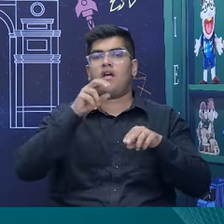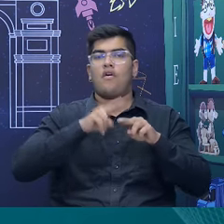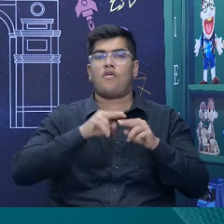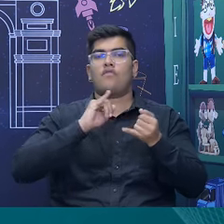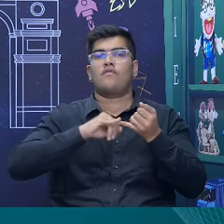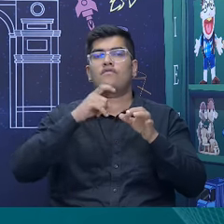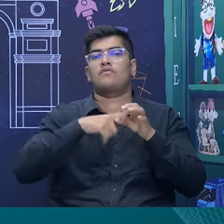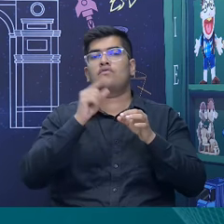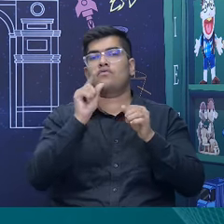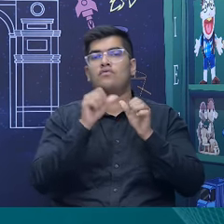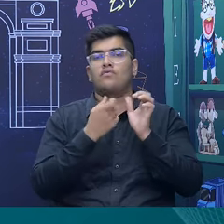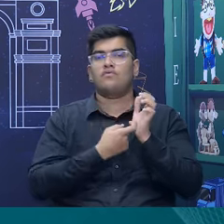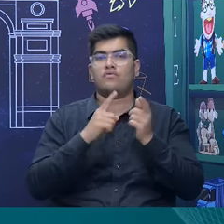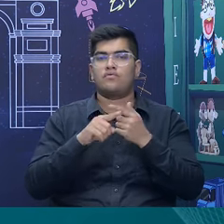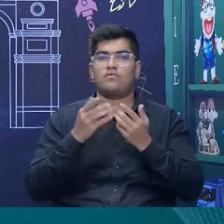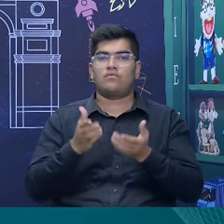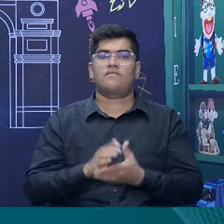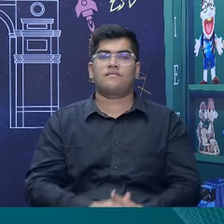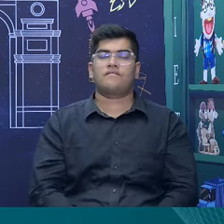ऑफ पैरेलल